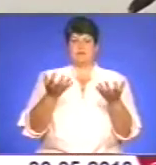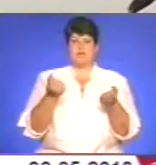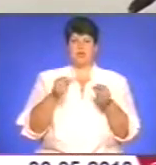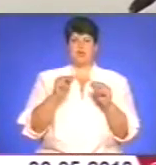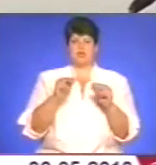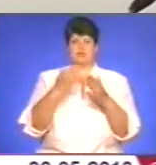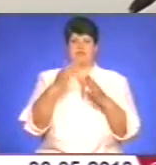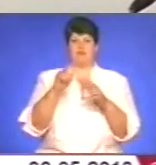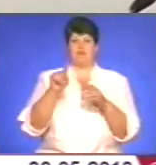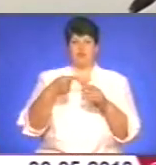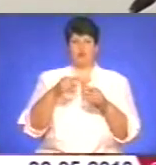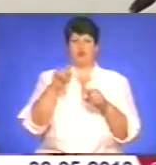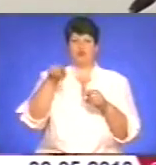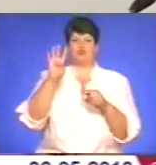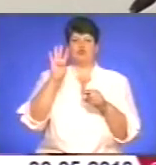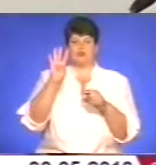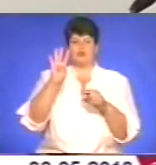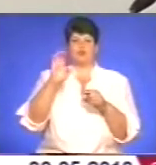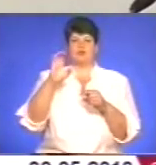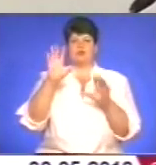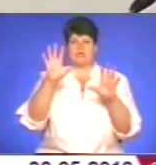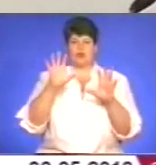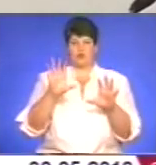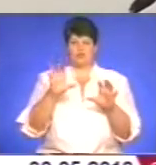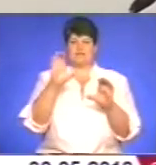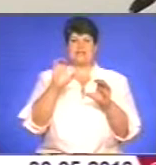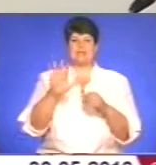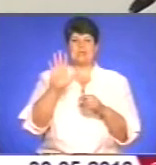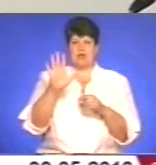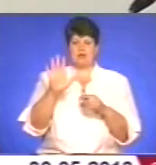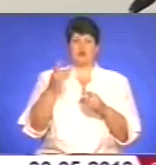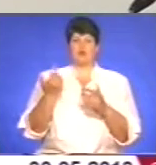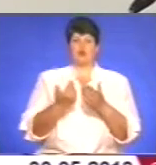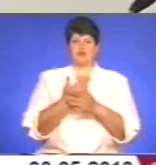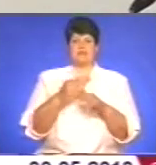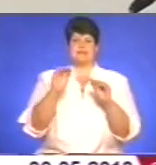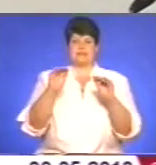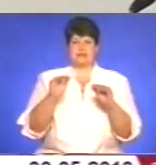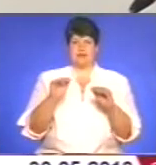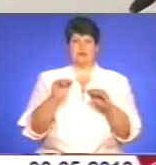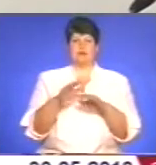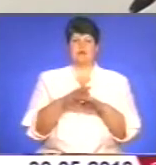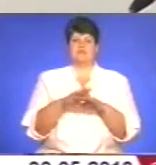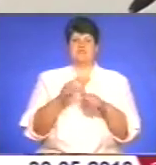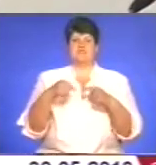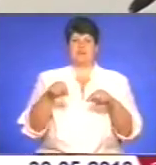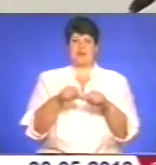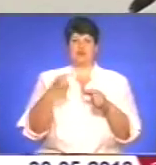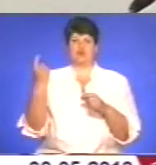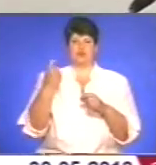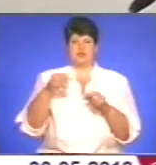пункту 4 закону, статті 5 закону України про основні засади державного ринкового нагляду в сфері господарської